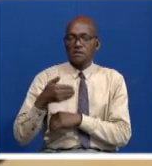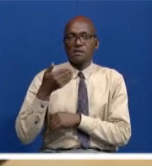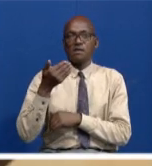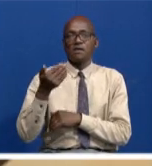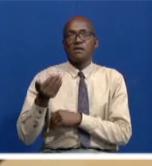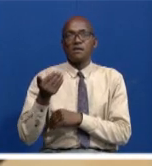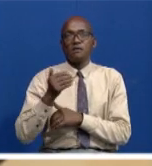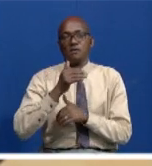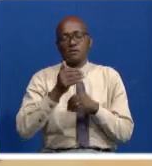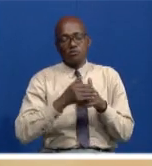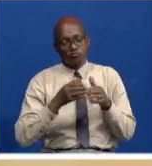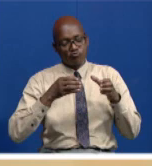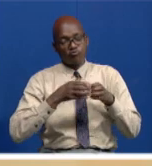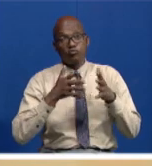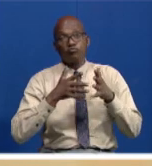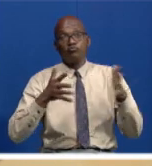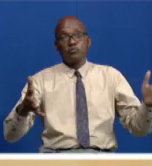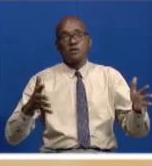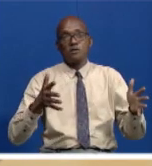wak ki